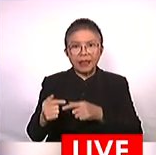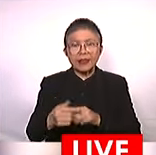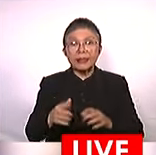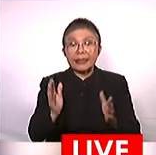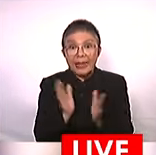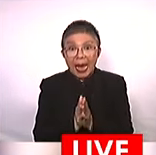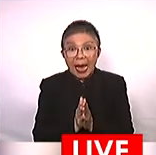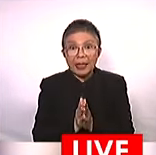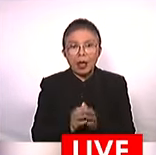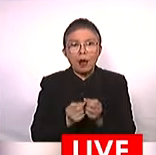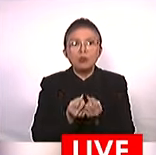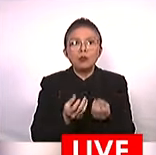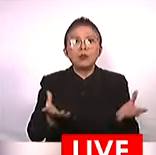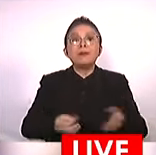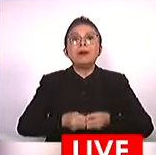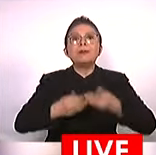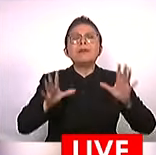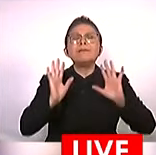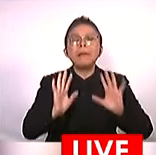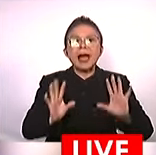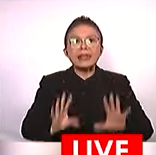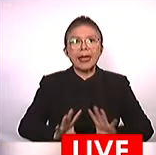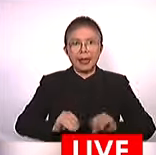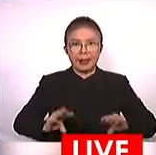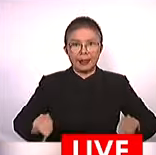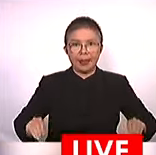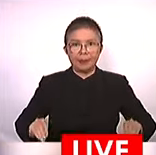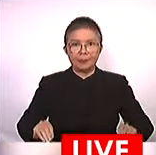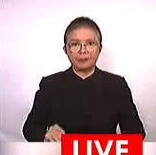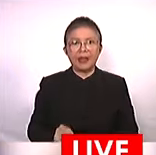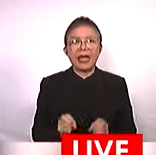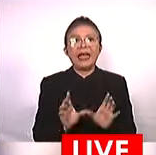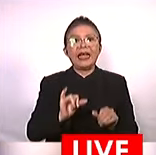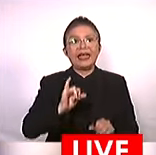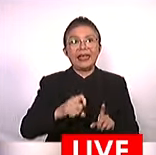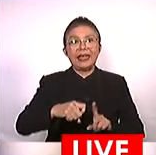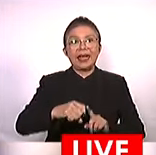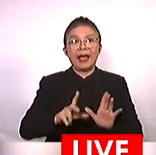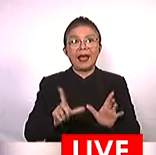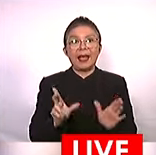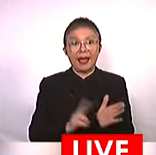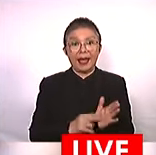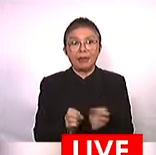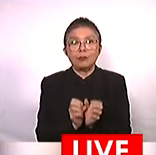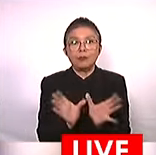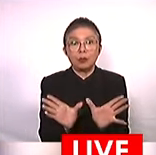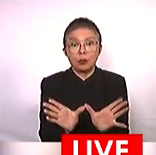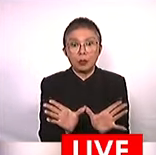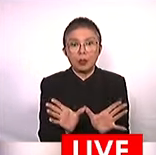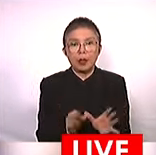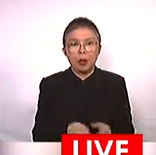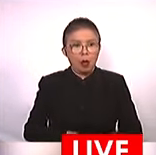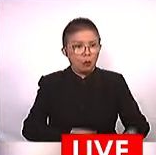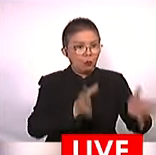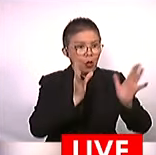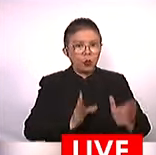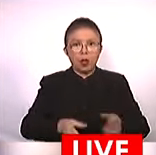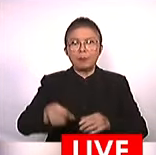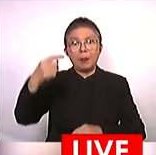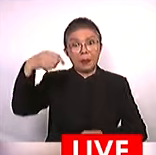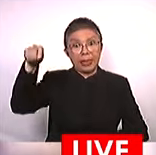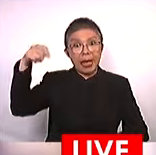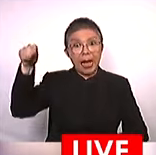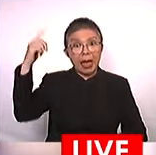sekaligus membuka lapangan kerja IKN ini bukan hanya saja membangun bangunan